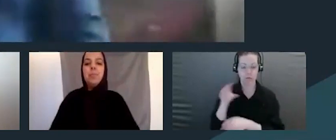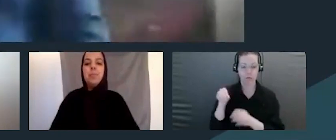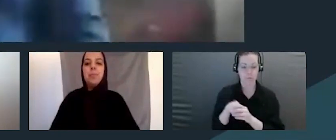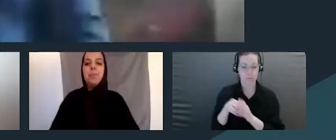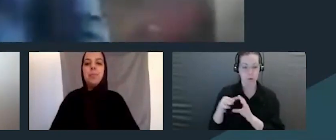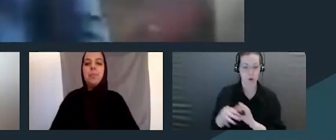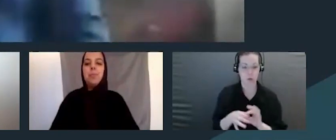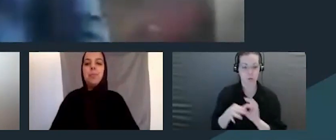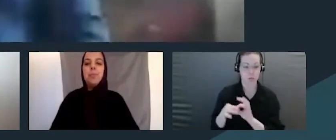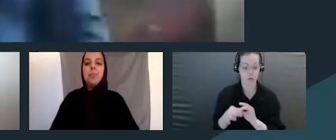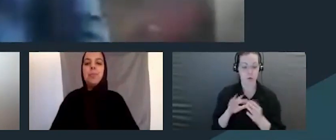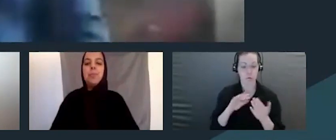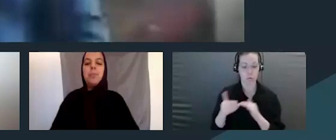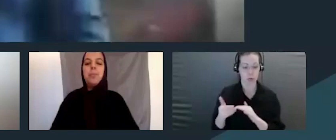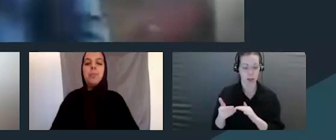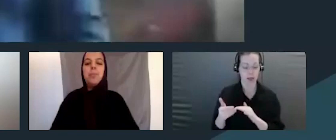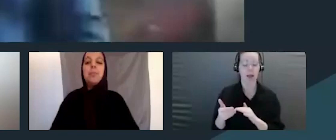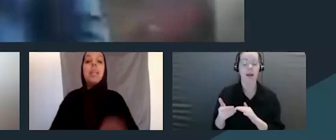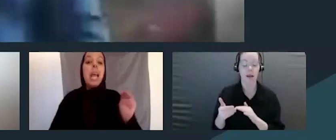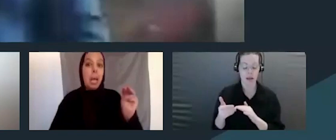Pouvez-vous m'entendre, Mirek?